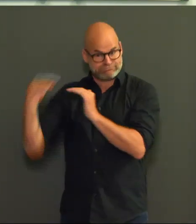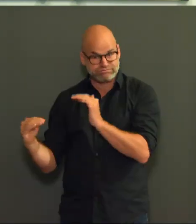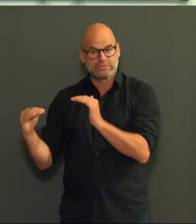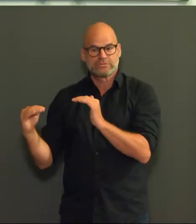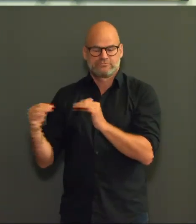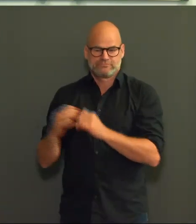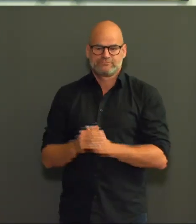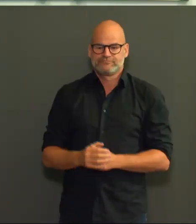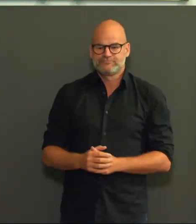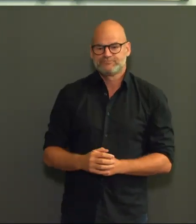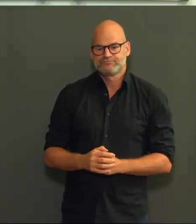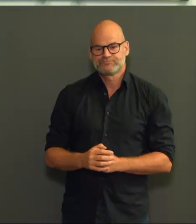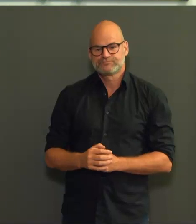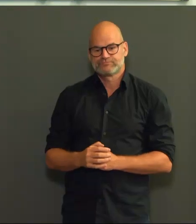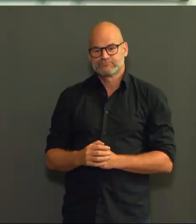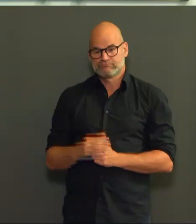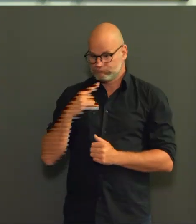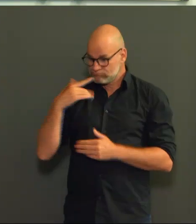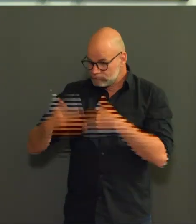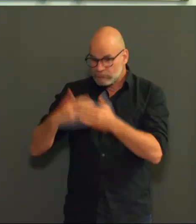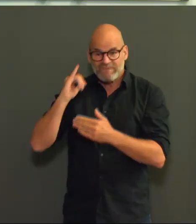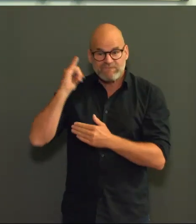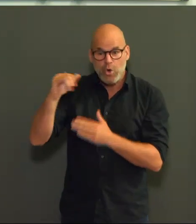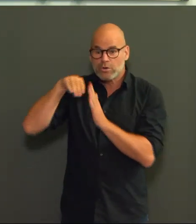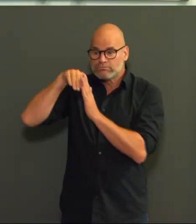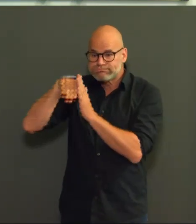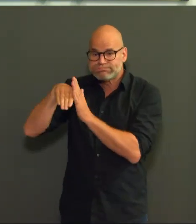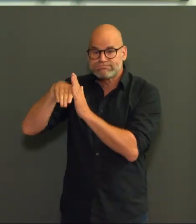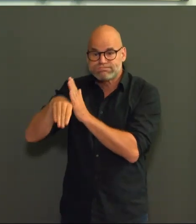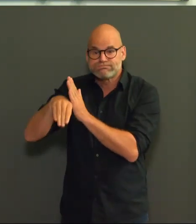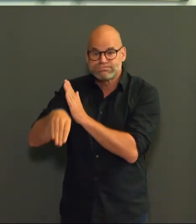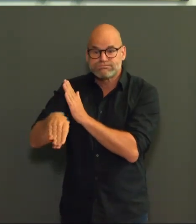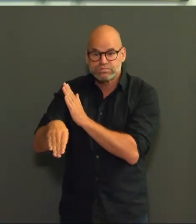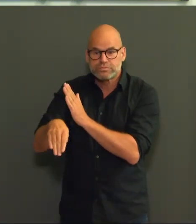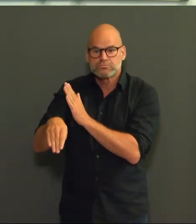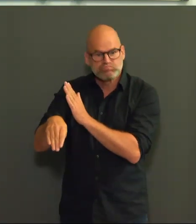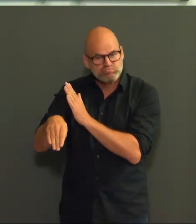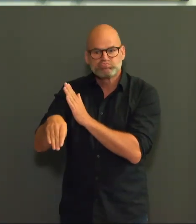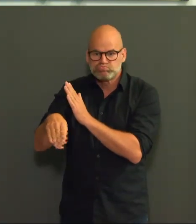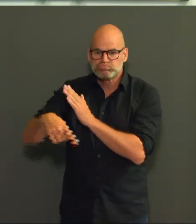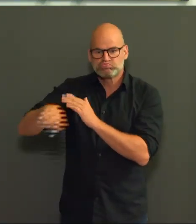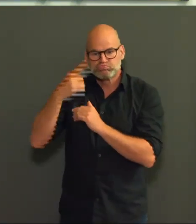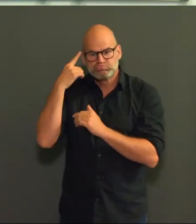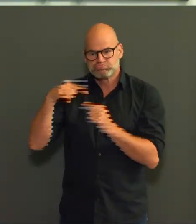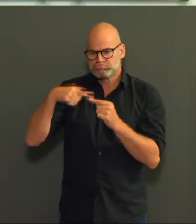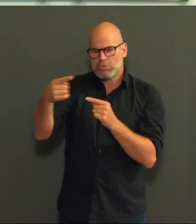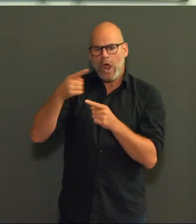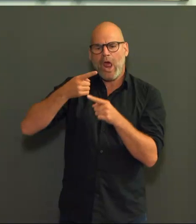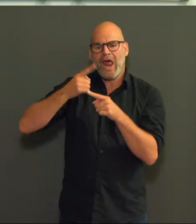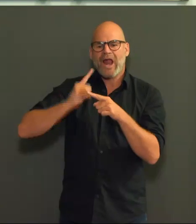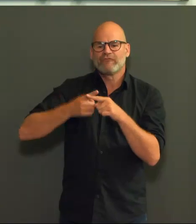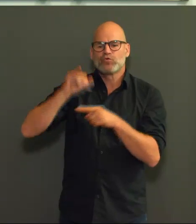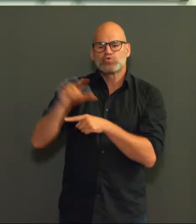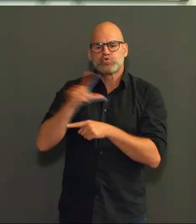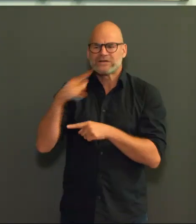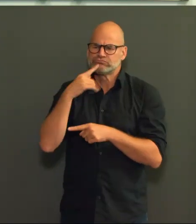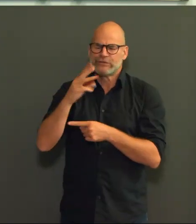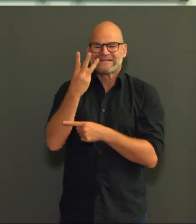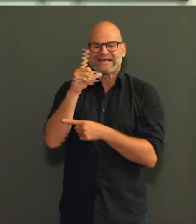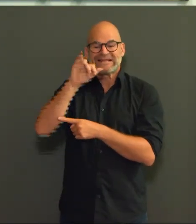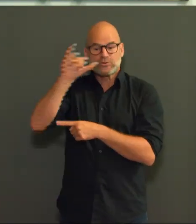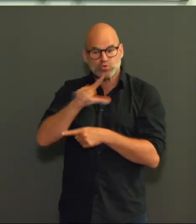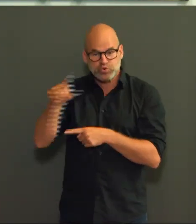op intensieve zorgen aanhoudt aan het huidige tempo, dan kunnen we tegen half juli, zo rond 13 juli, onder de